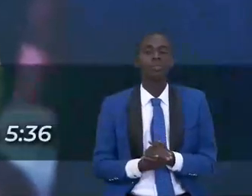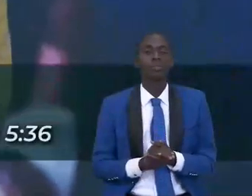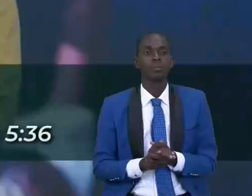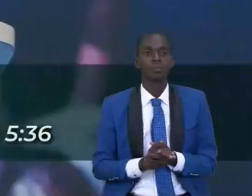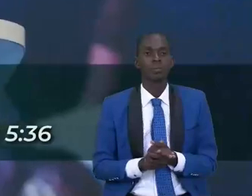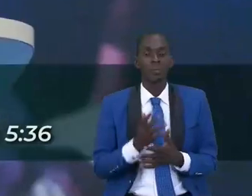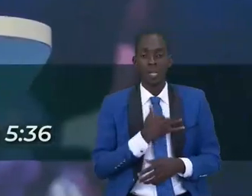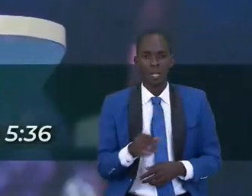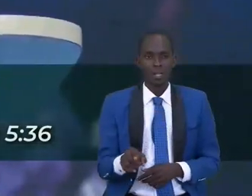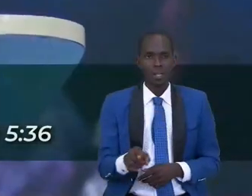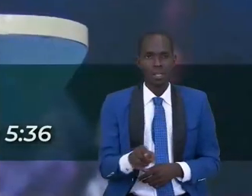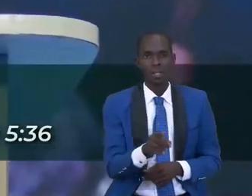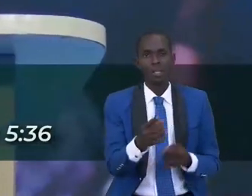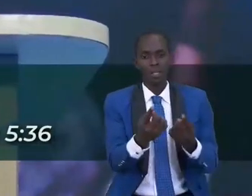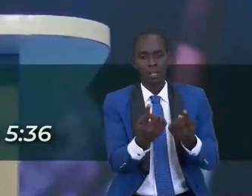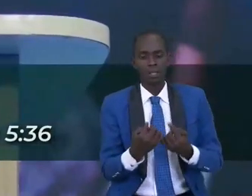verset 46.